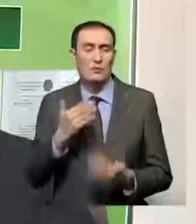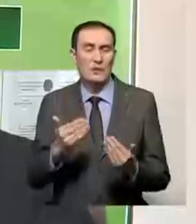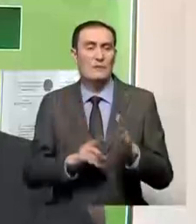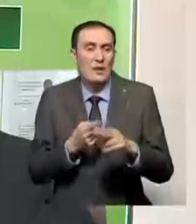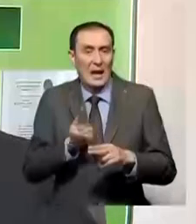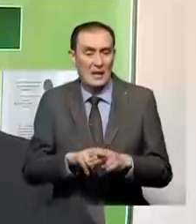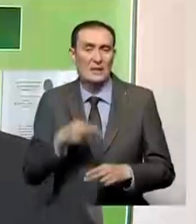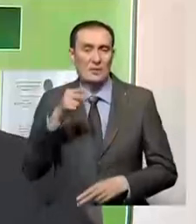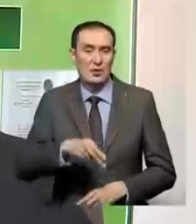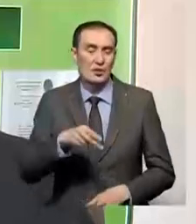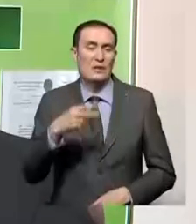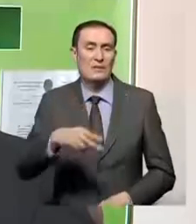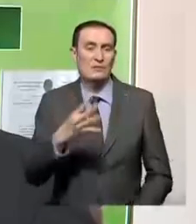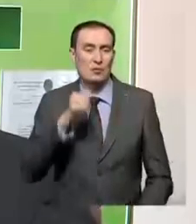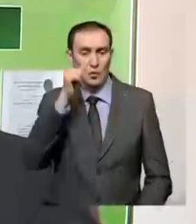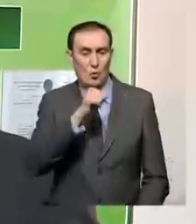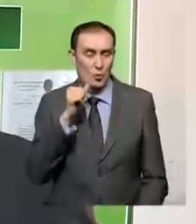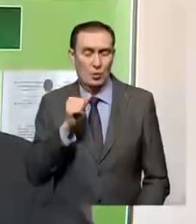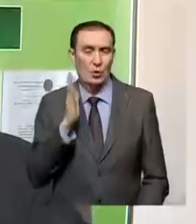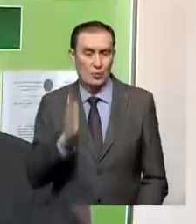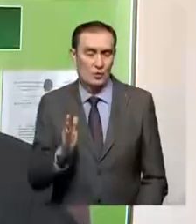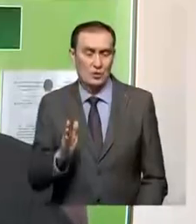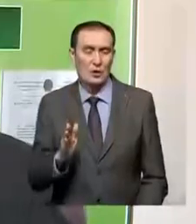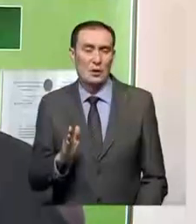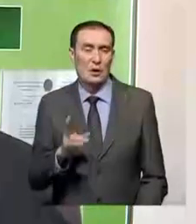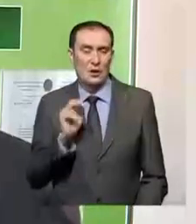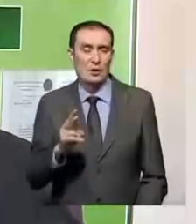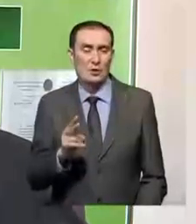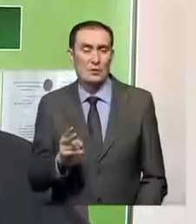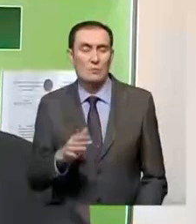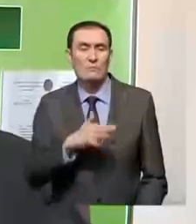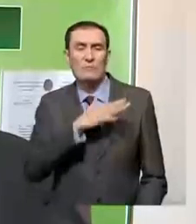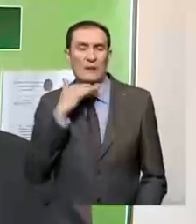этот 2024 год, именно получается как один из пиковых годов.